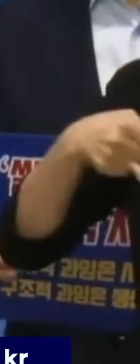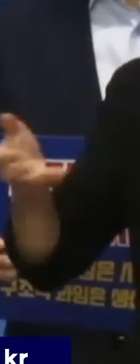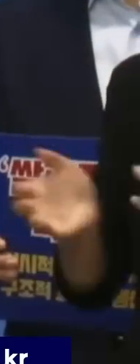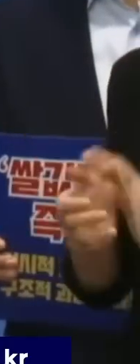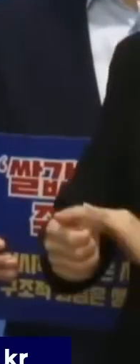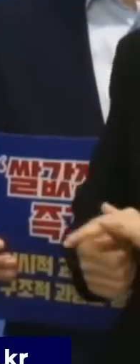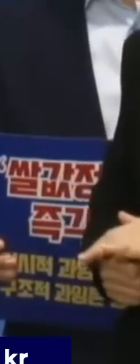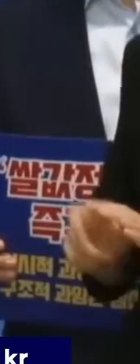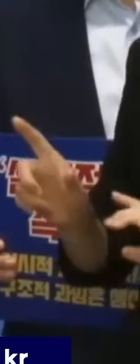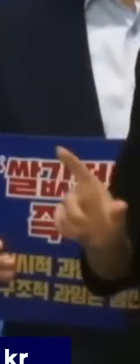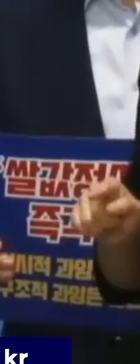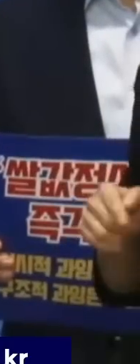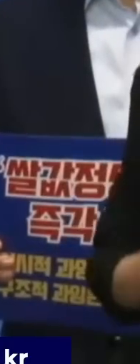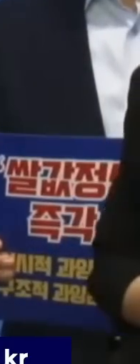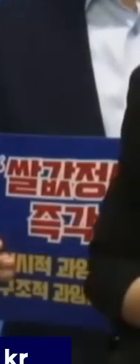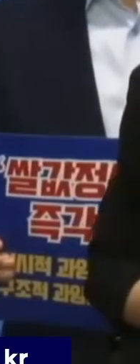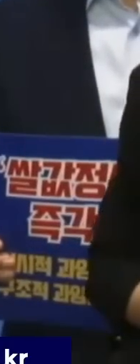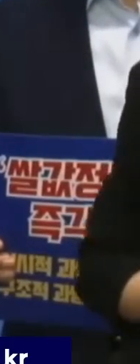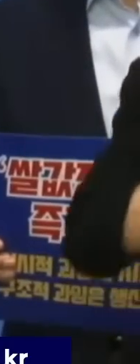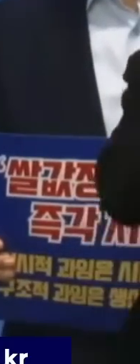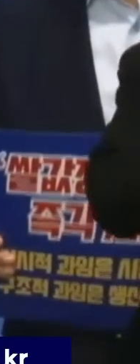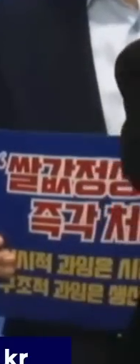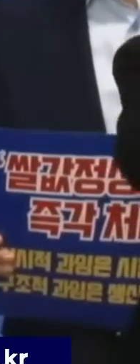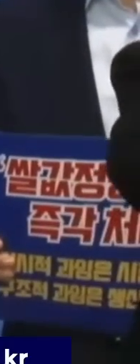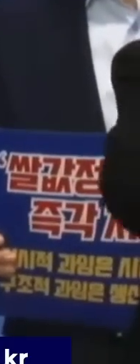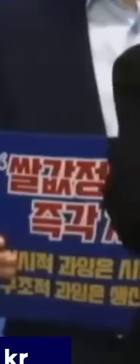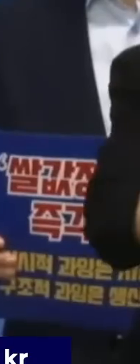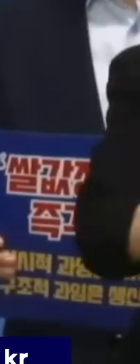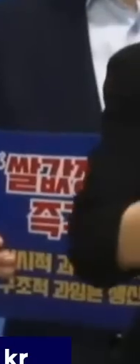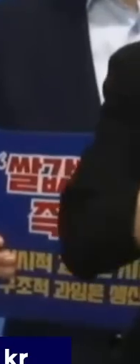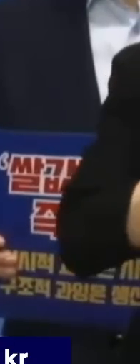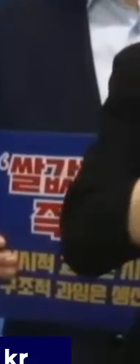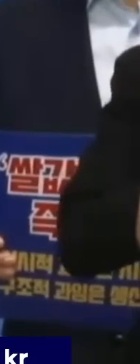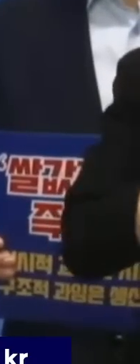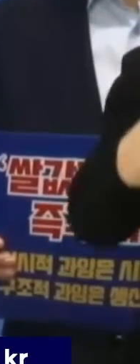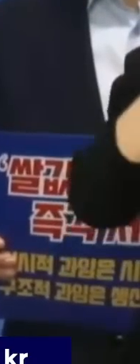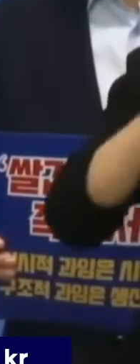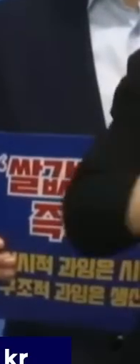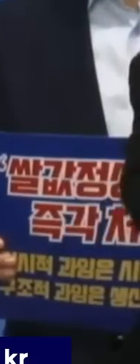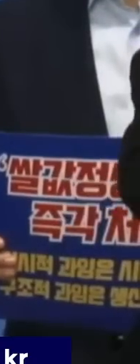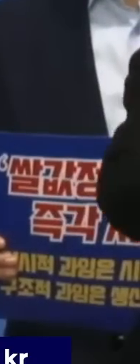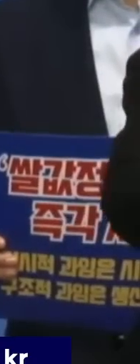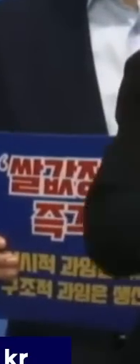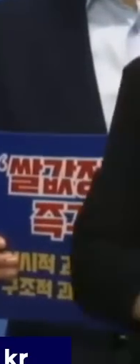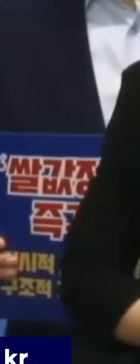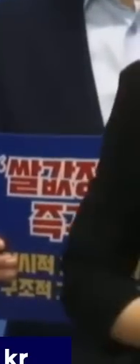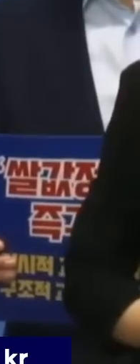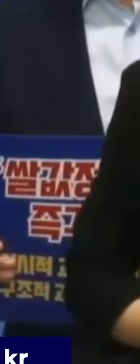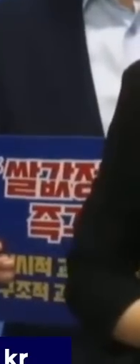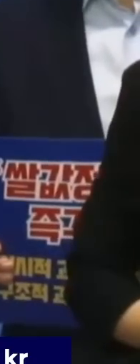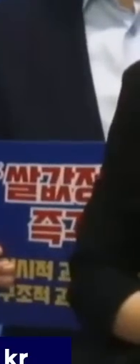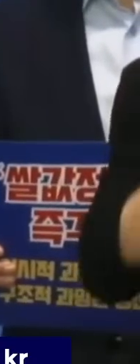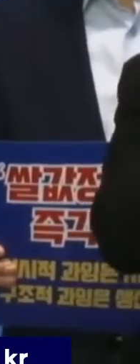속에서 현장의 쌀 농가들은 속이 타락하고 여전히 어려움에 직면해 있습니다.